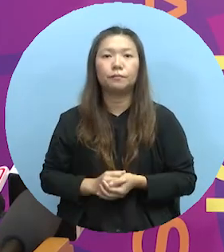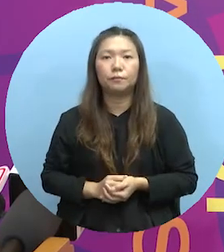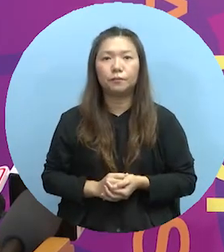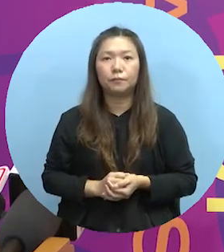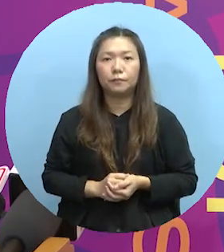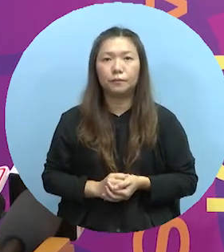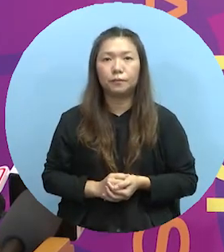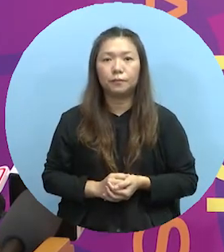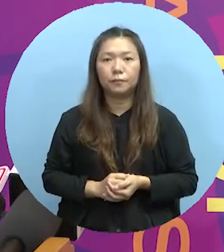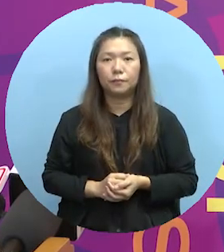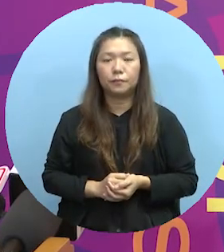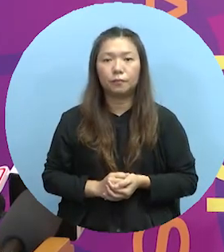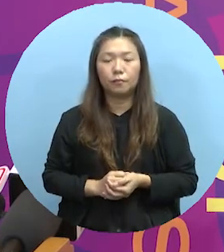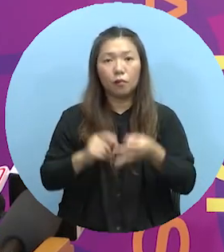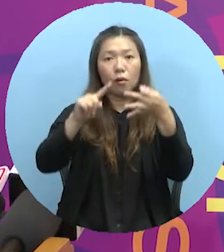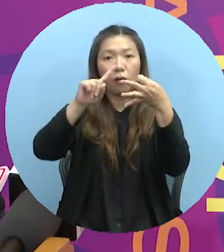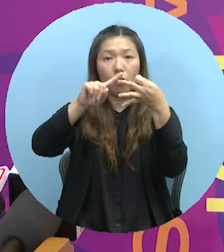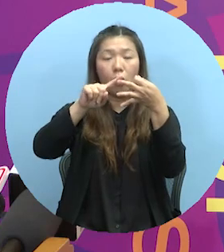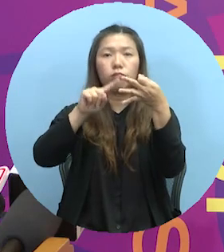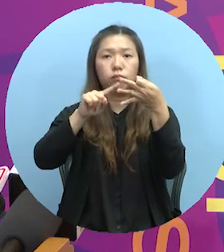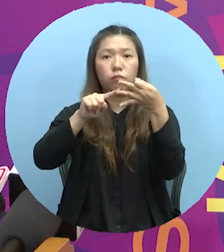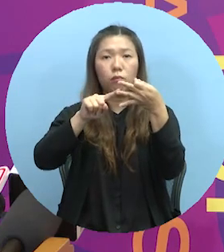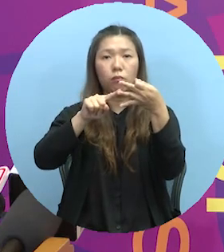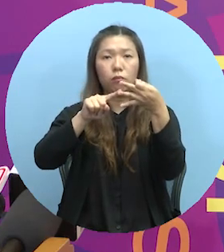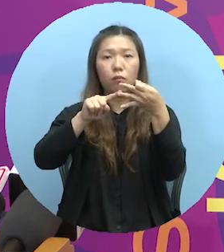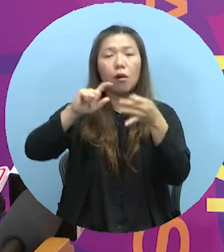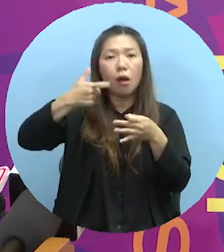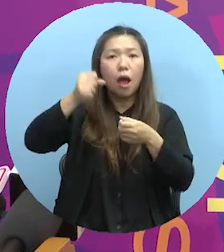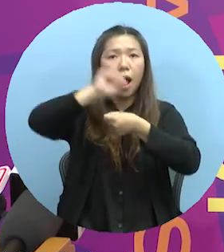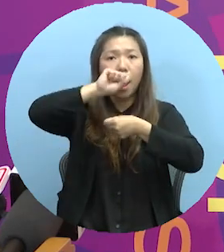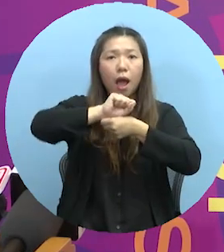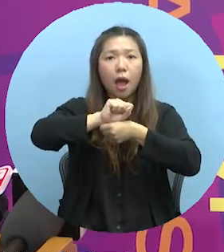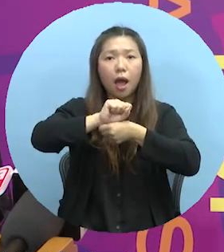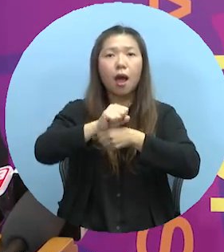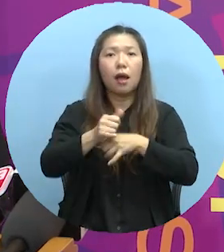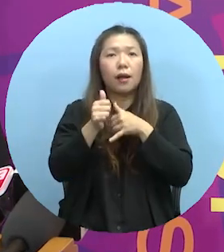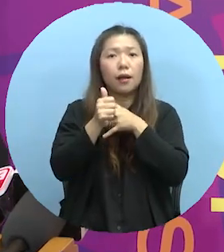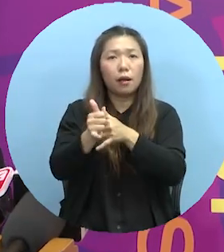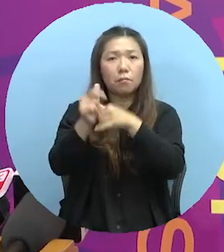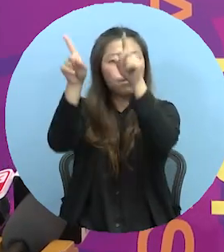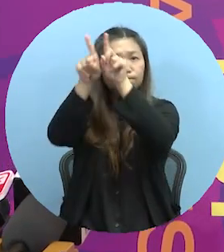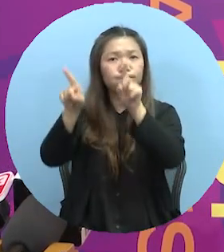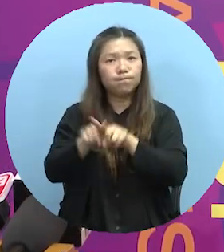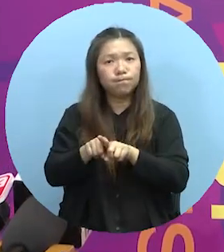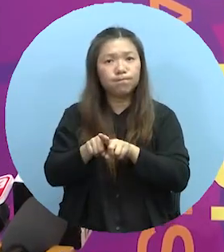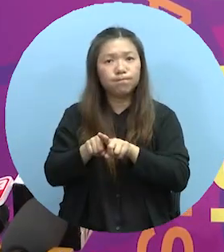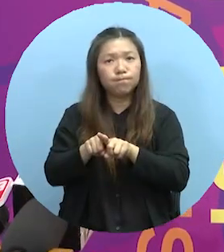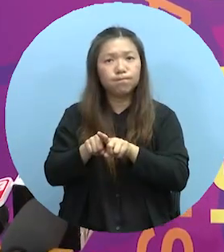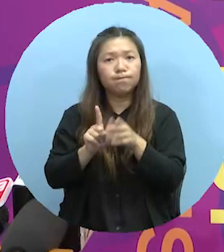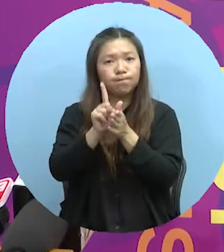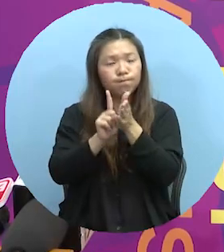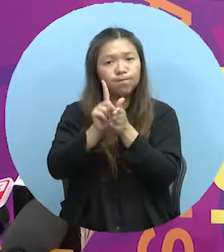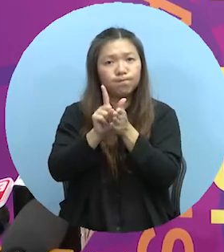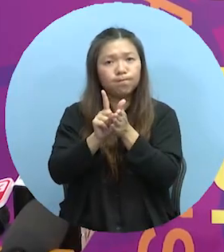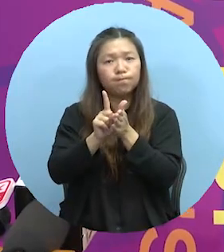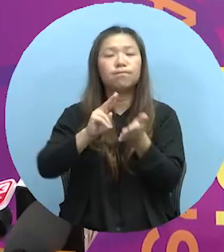4.65%， 高層和中層薪金級別的加幅都是與有關薪金級別的薪酬趨勢